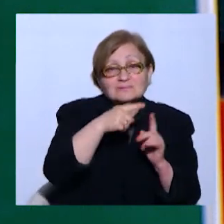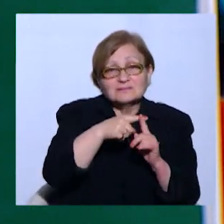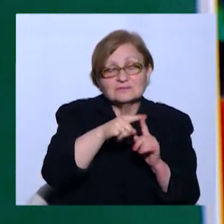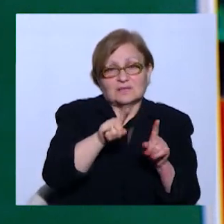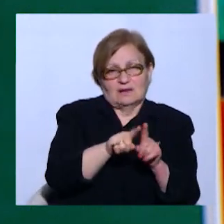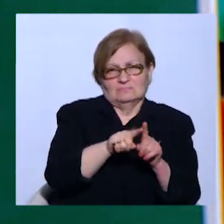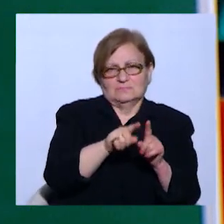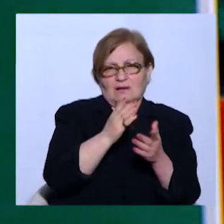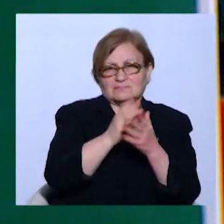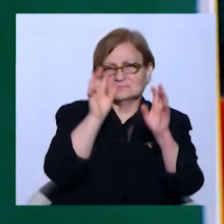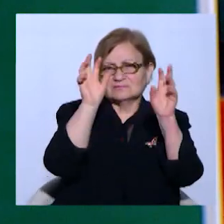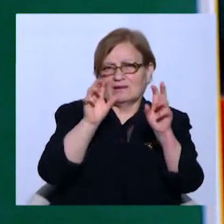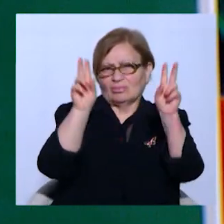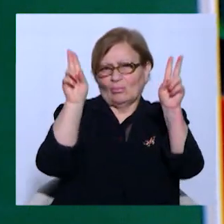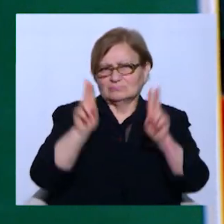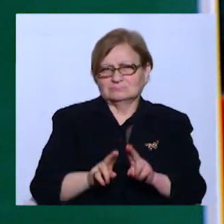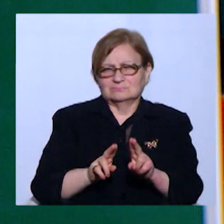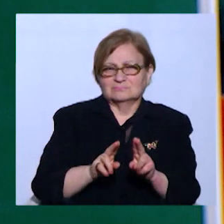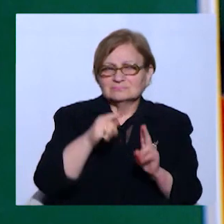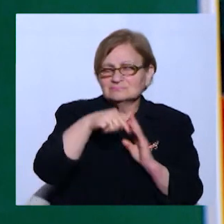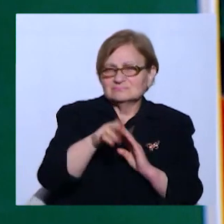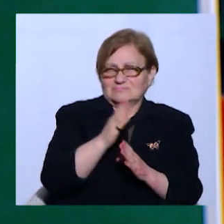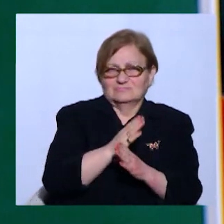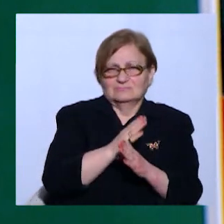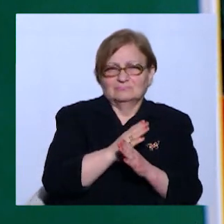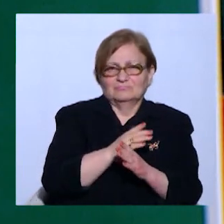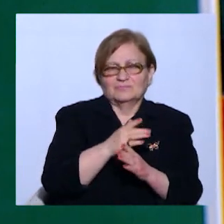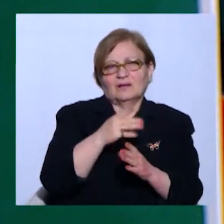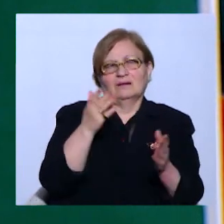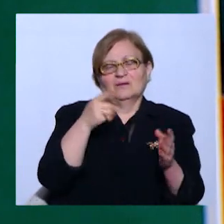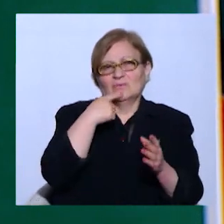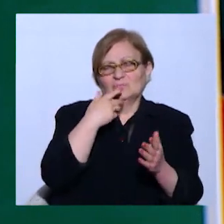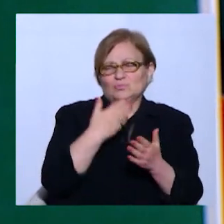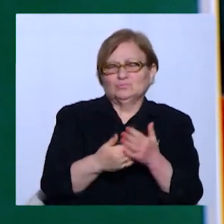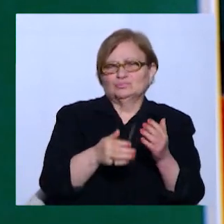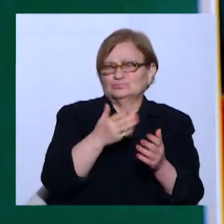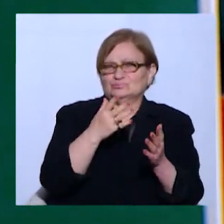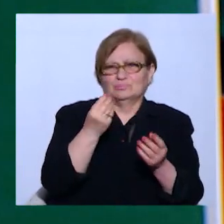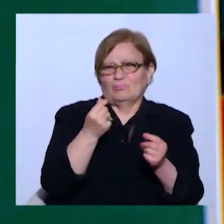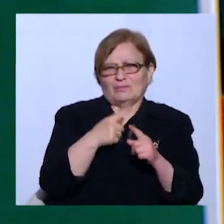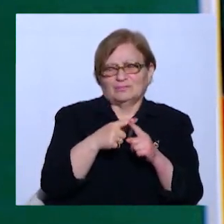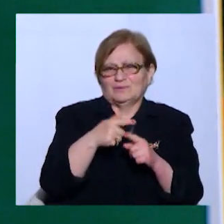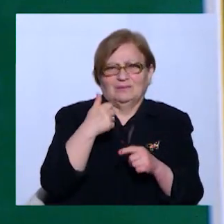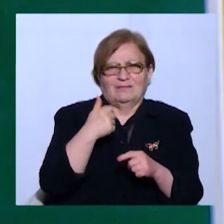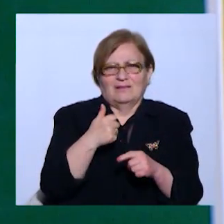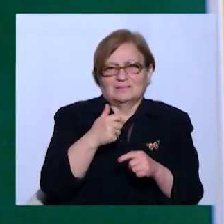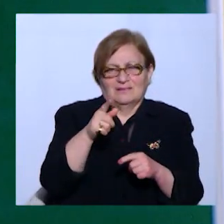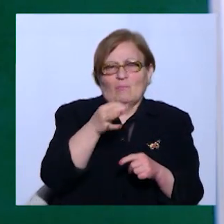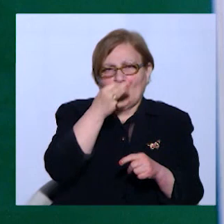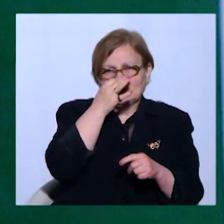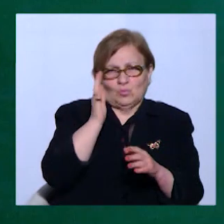კანონ ზომიერებებია, როგორი რაღაცა იტყვით, რომ რა კარგია. აი ამას ვთილობ მე და ყველა ის ადამიანი,